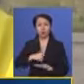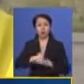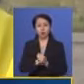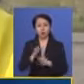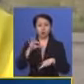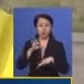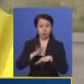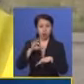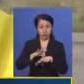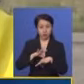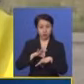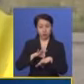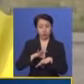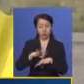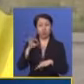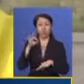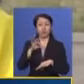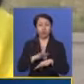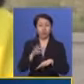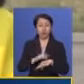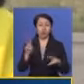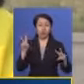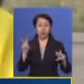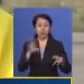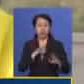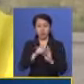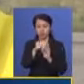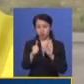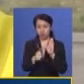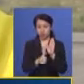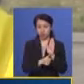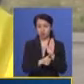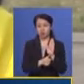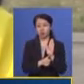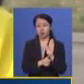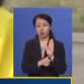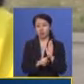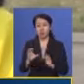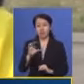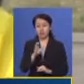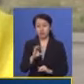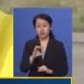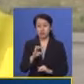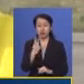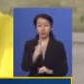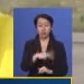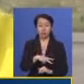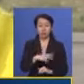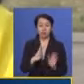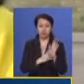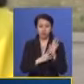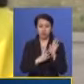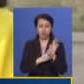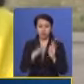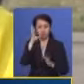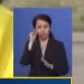диагноз. Значит, диагноз был установлен 16 сентября в